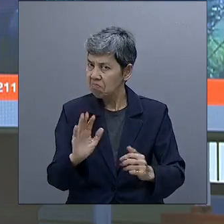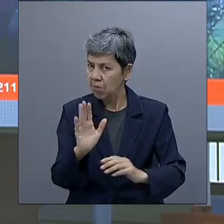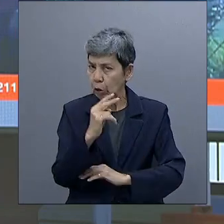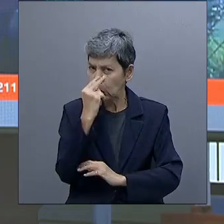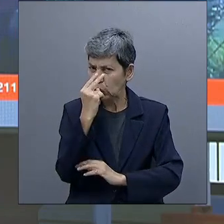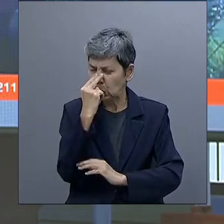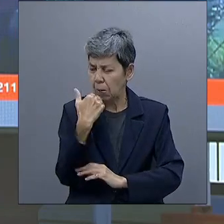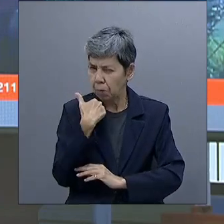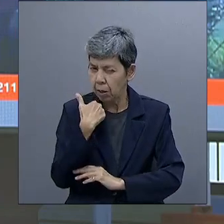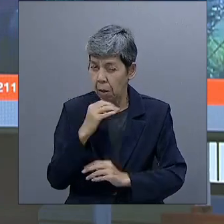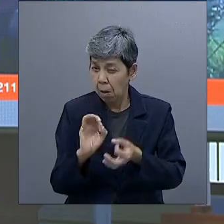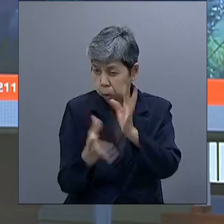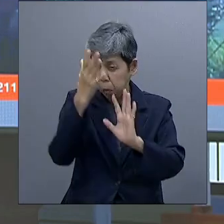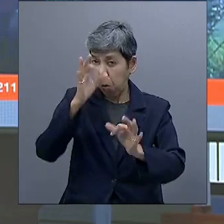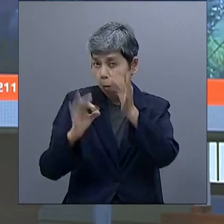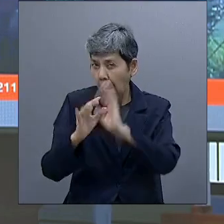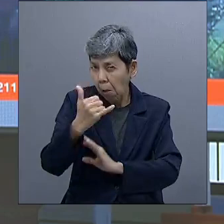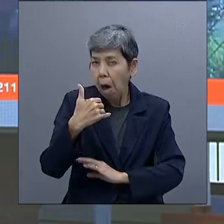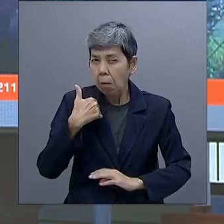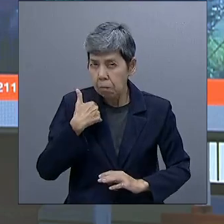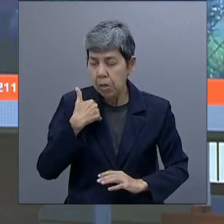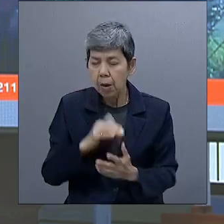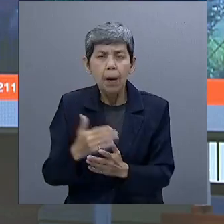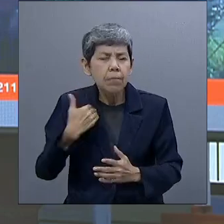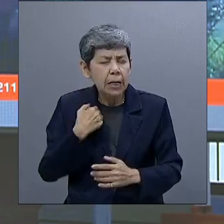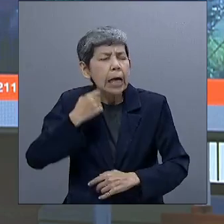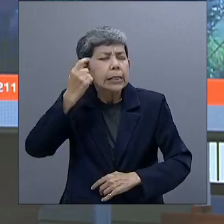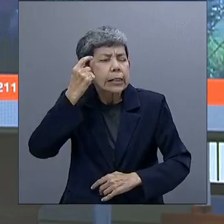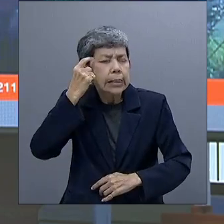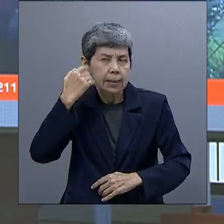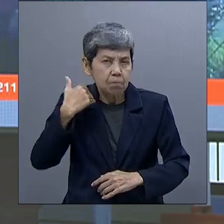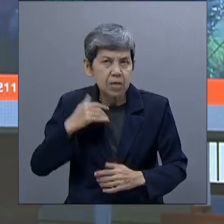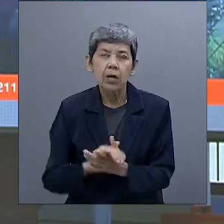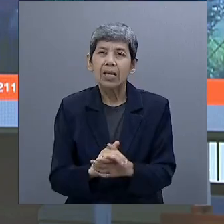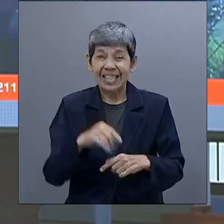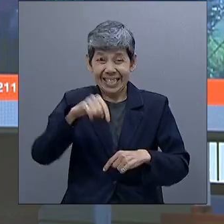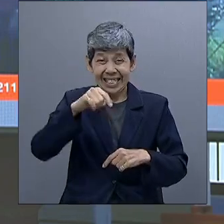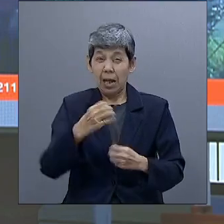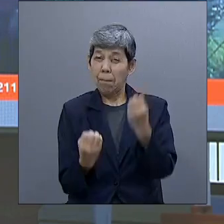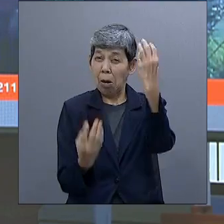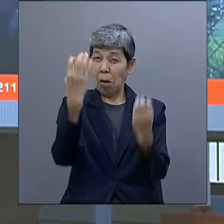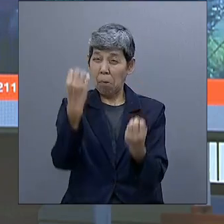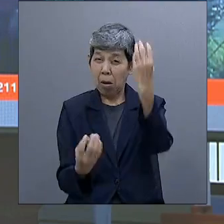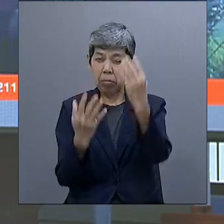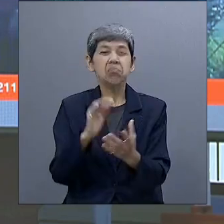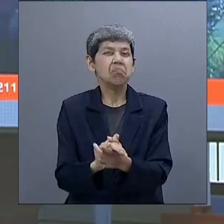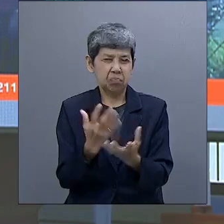ระวังค่ะว่าไฟป่าอาจจะปะทุขึ้นมาอีกครั้งและเขามีการคาดการณ์ด้วยนะคะว่าพื้นที่ป่าอาจจะได้รับผลกระทบถึง 1,000